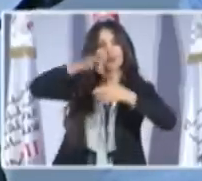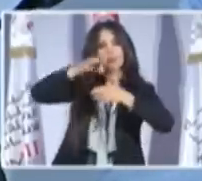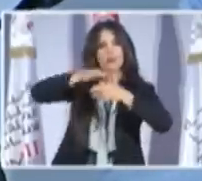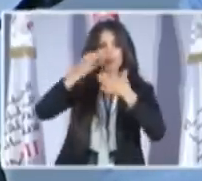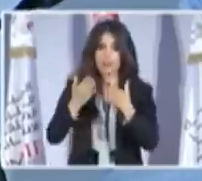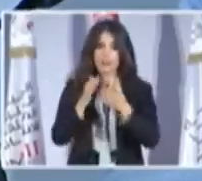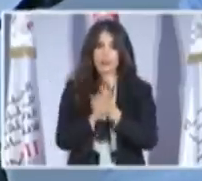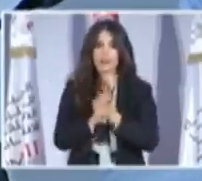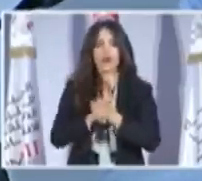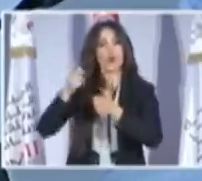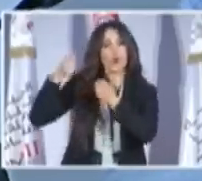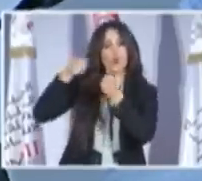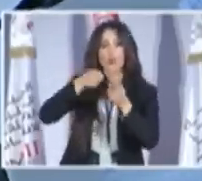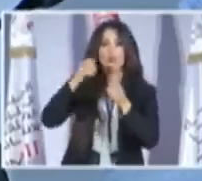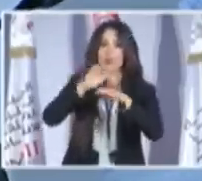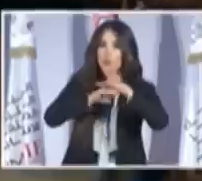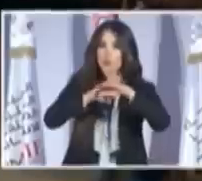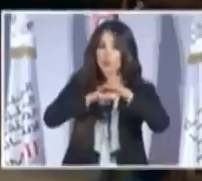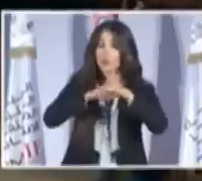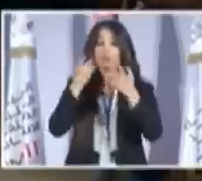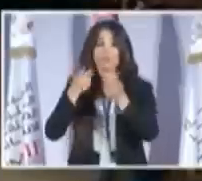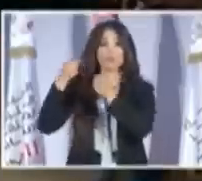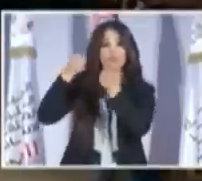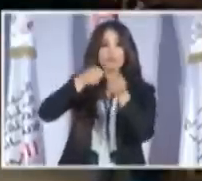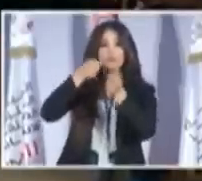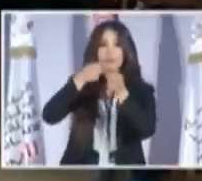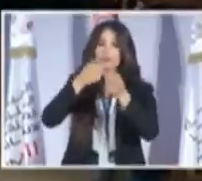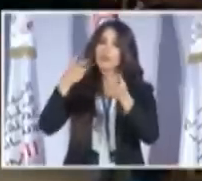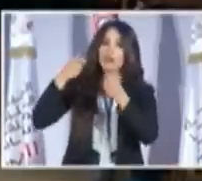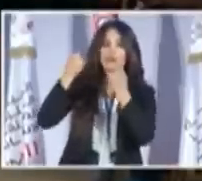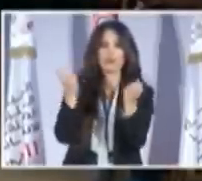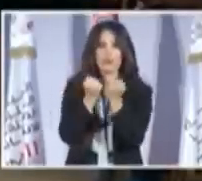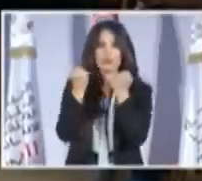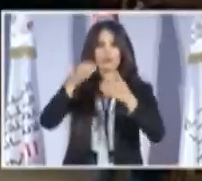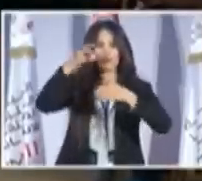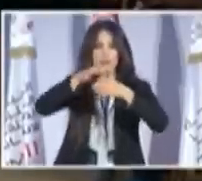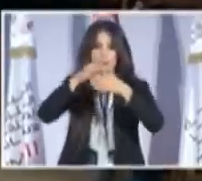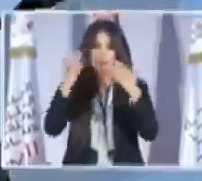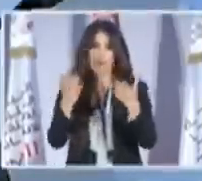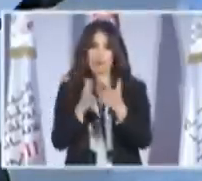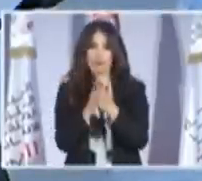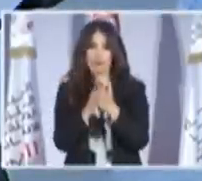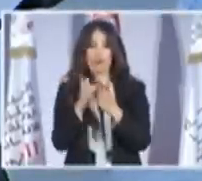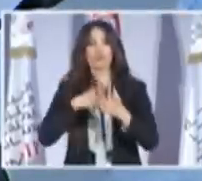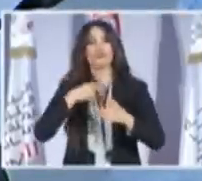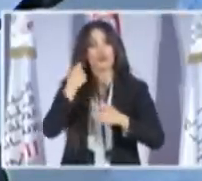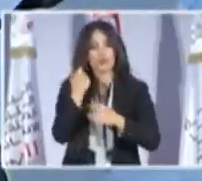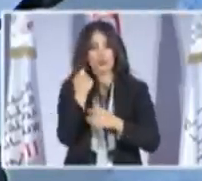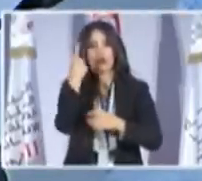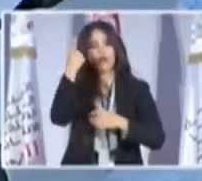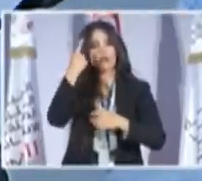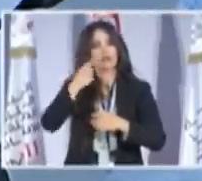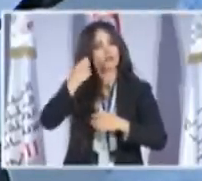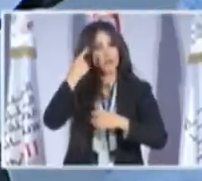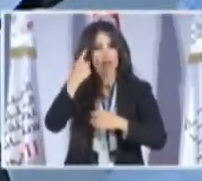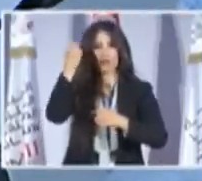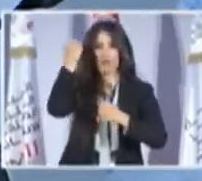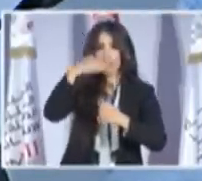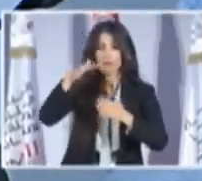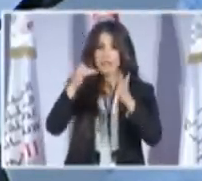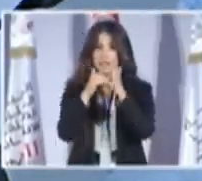تمويل الحمله الانتخابيه يقول القائل لو اشهر ميناء حاطينا الف وخمسمائه مراقب